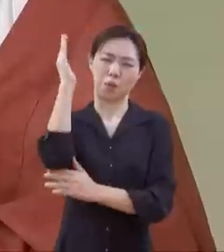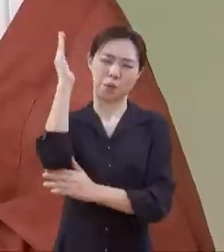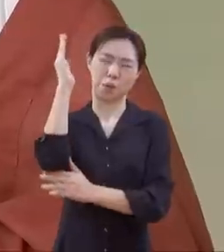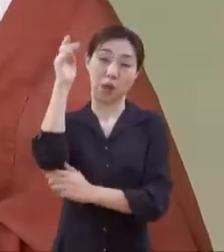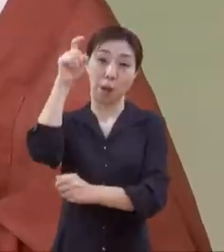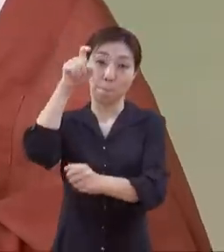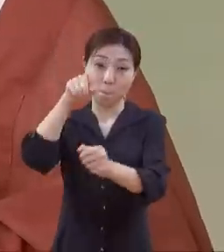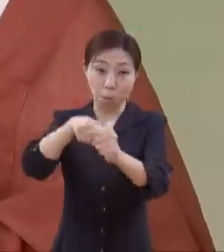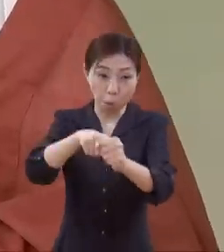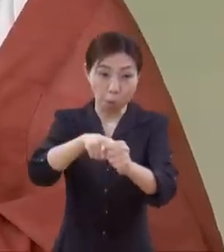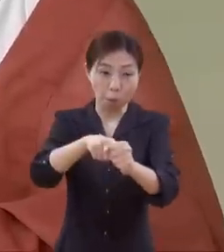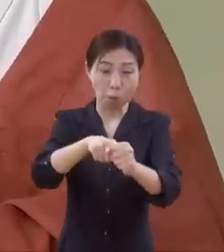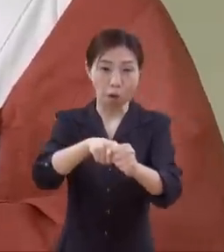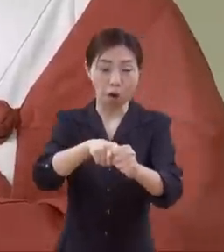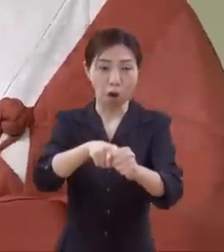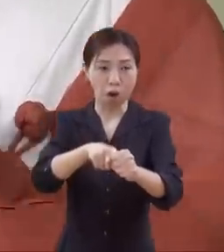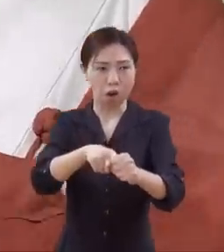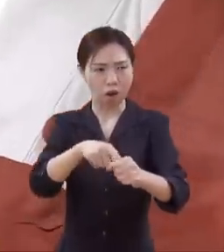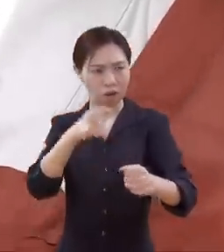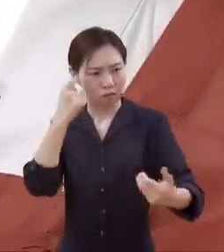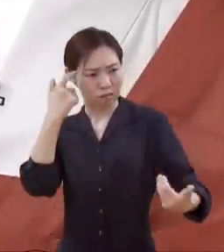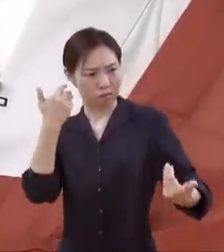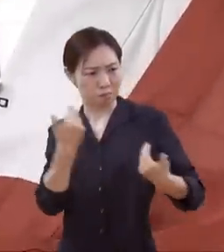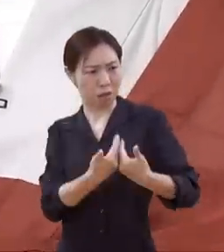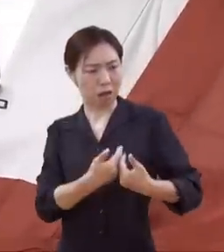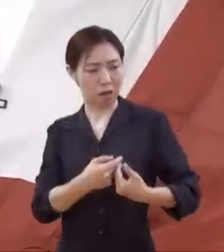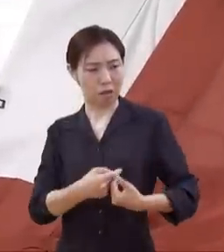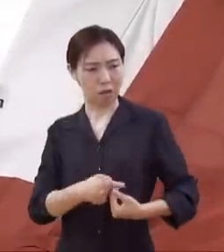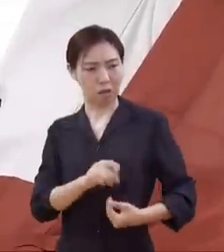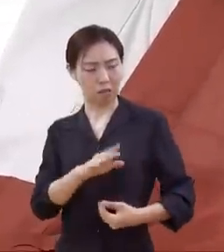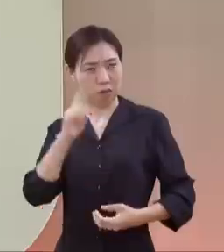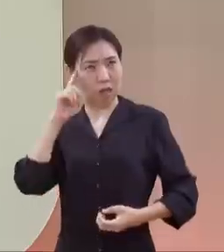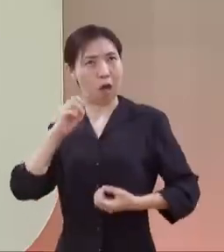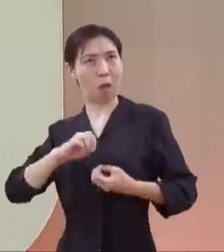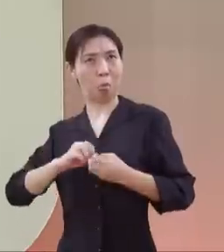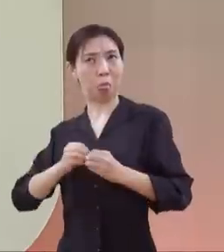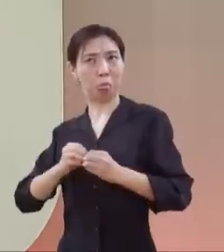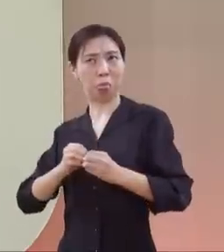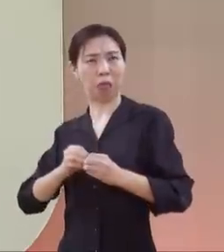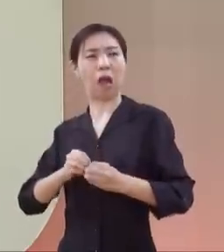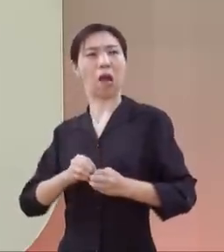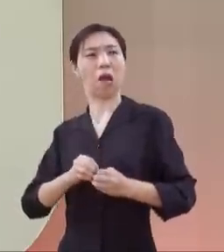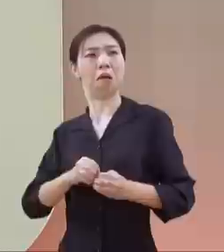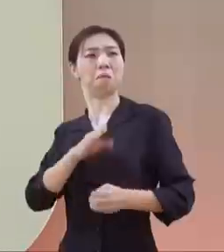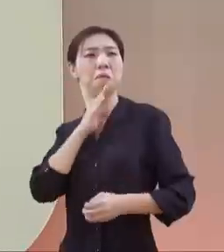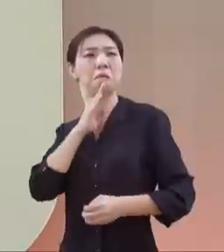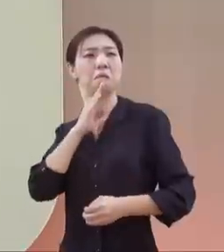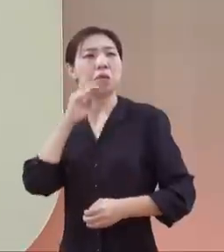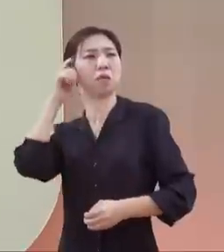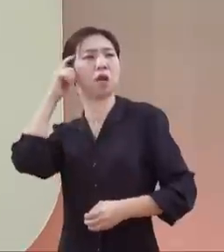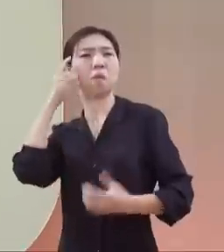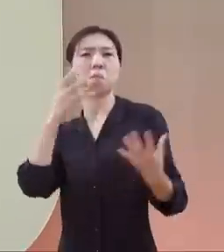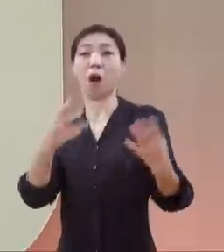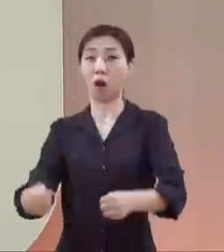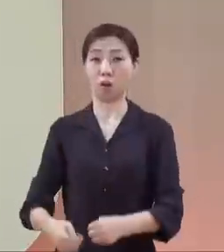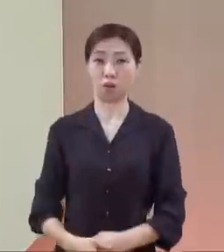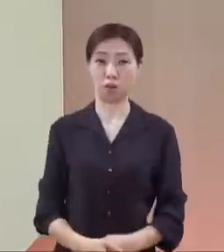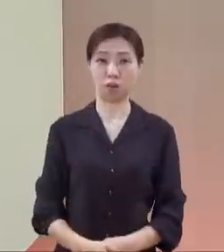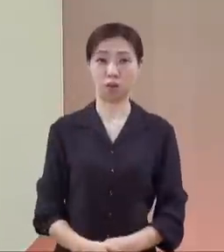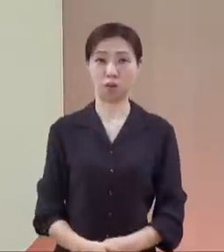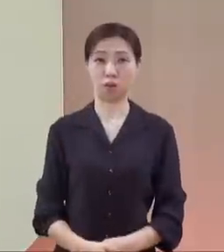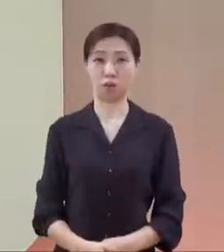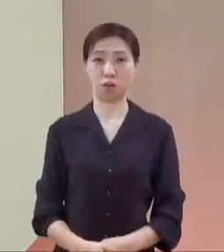의도와 교훈을 생각하지 않고 자기 멋대로 생각하는 분들이 있더라고요 그런 분들 되게 많아요 그래서